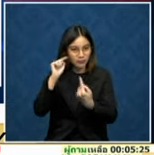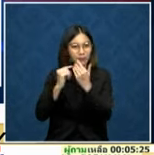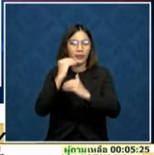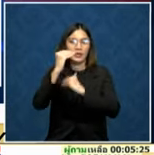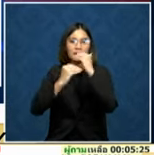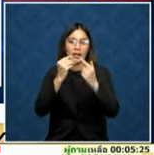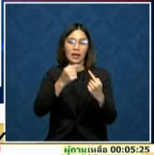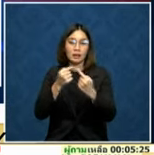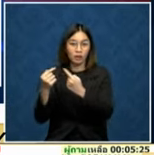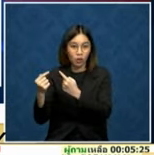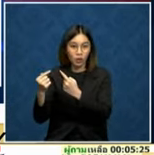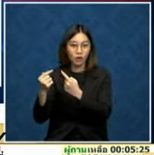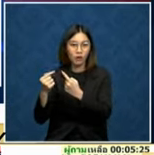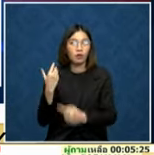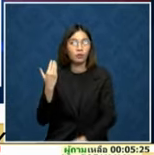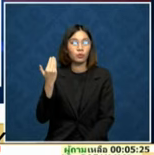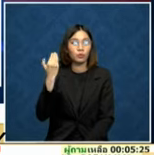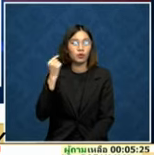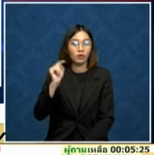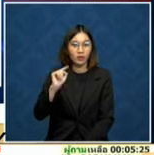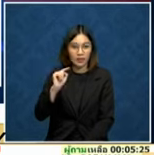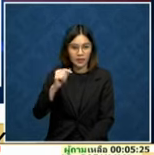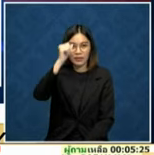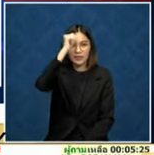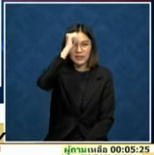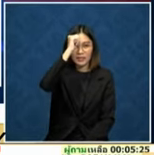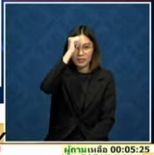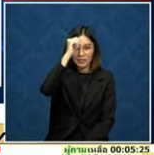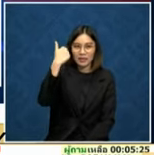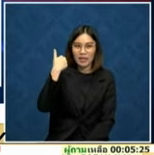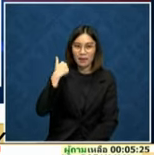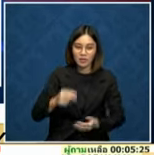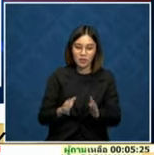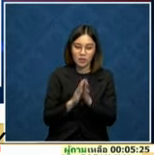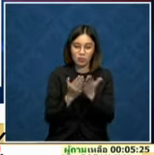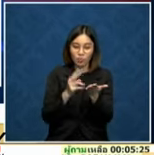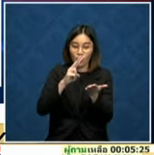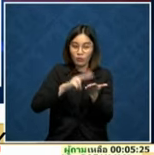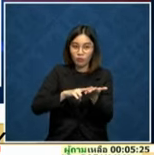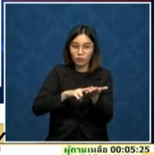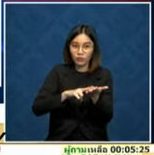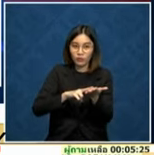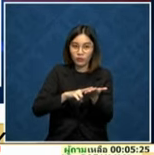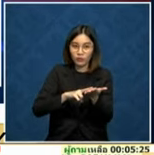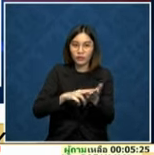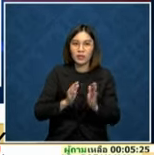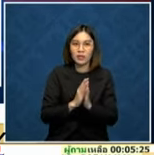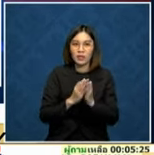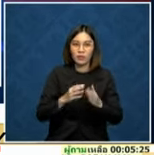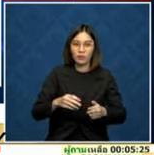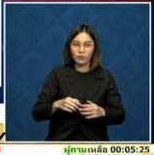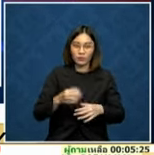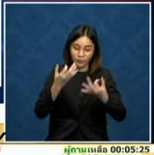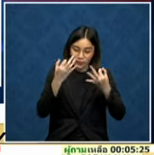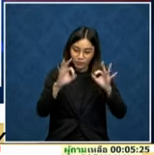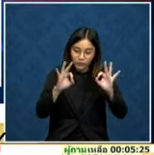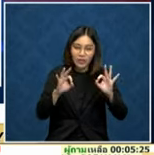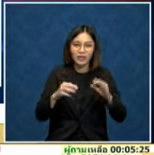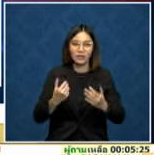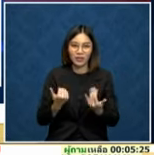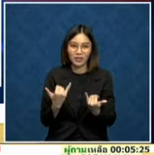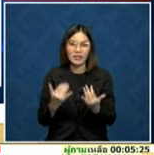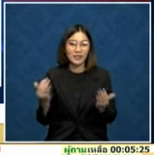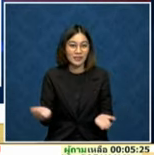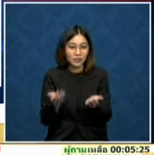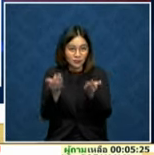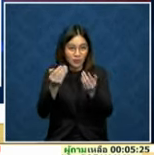วัก่อนก็พาเทศอนดีก็มีการยเวน Visa Freeให้กับเขาทจะเขามาเป็นการชวคราวแล้วกจะมการกต้ตรน